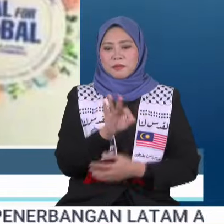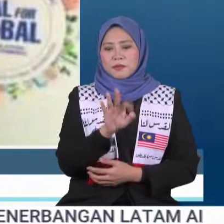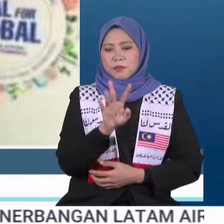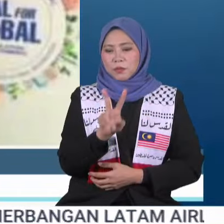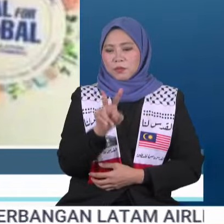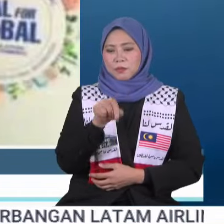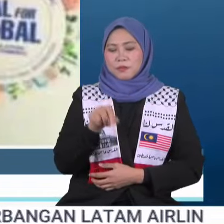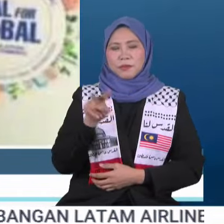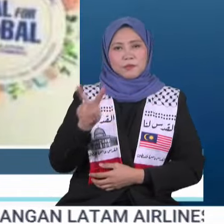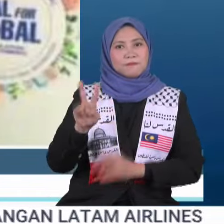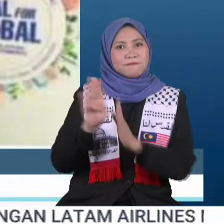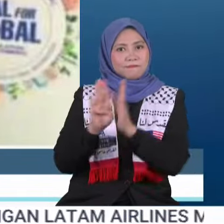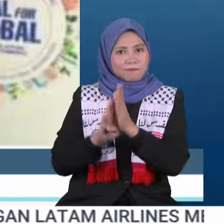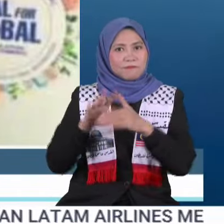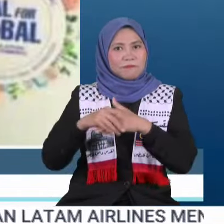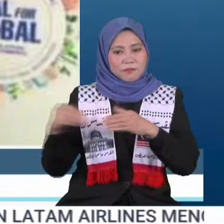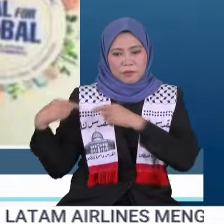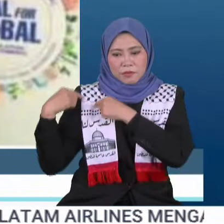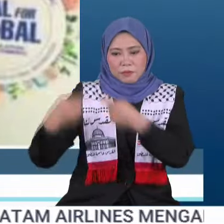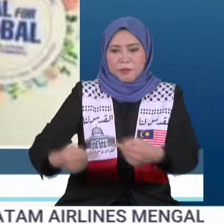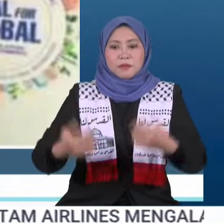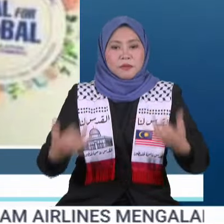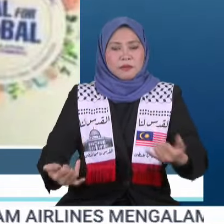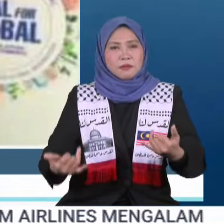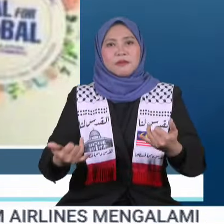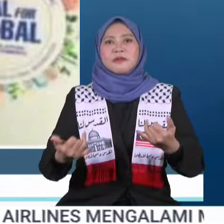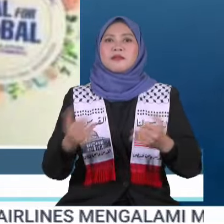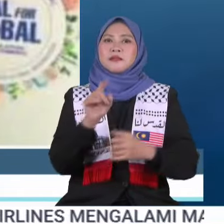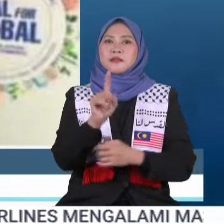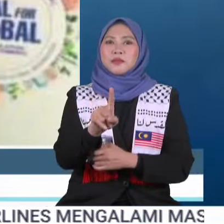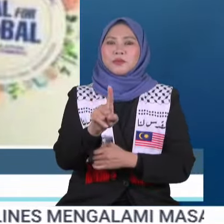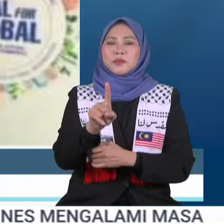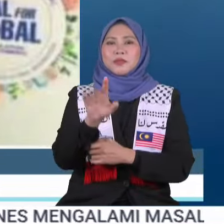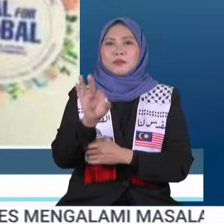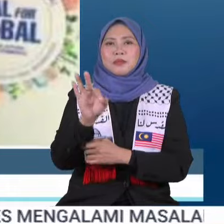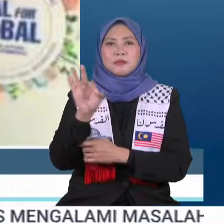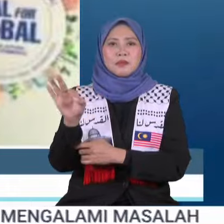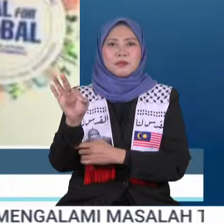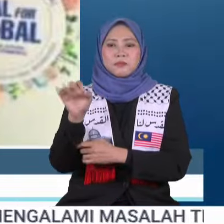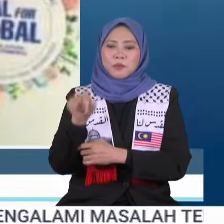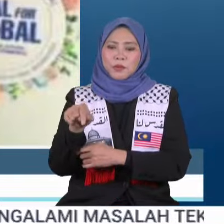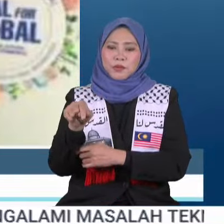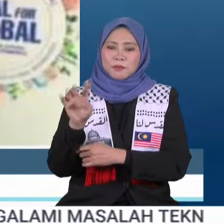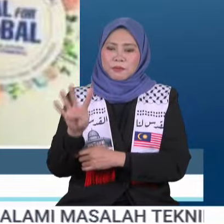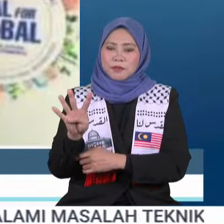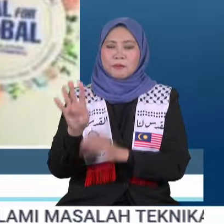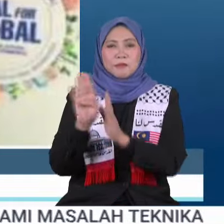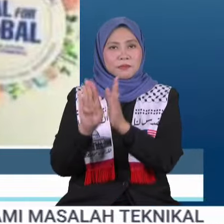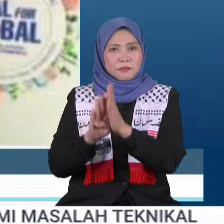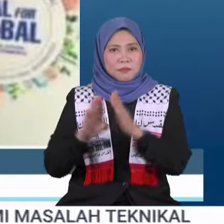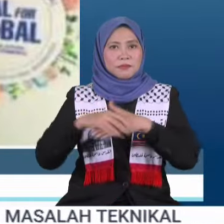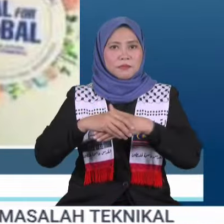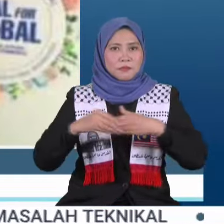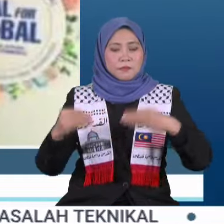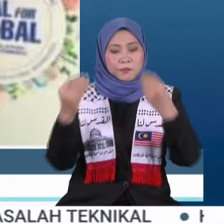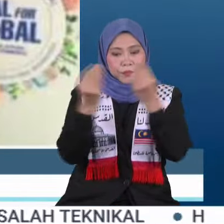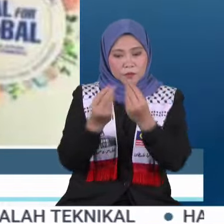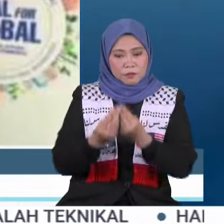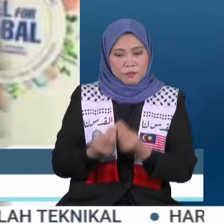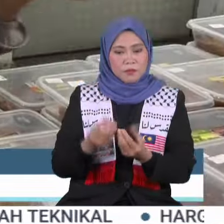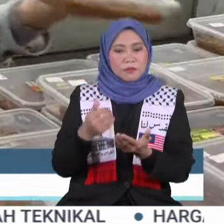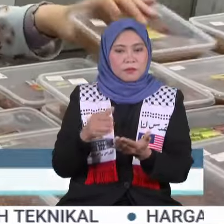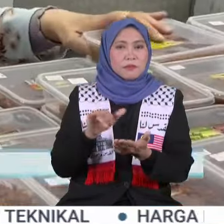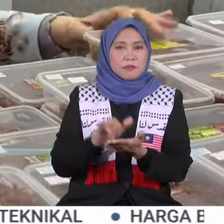r92.2 bilion sehingga kini telah menyumbang rm9.4 bilion jumlah itu